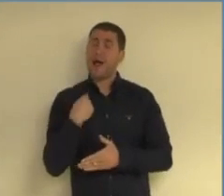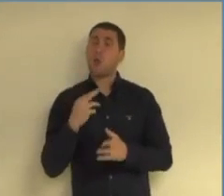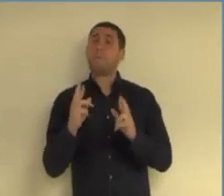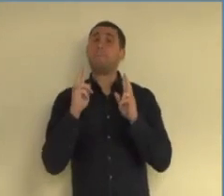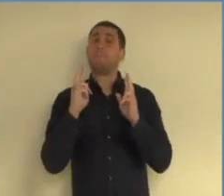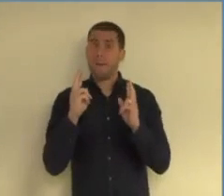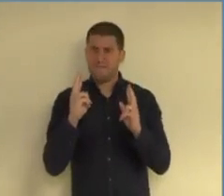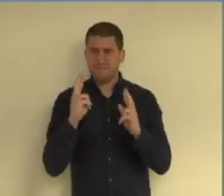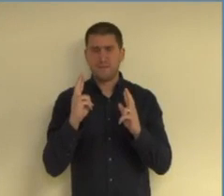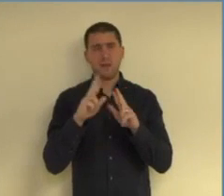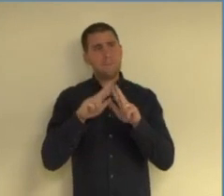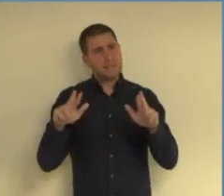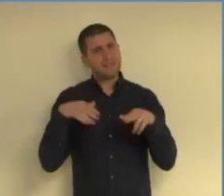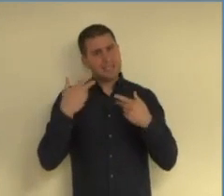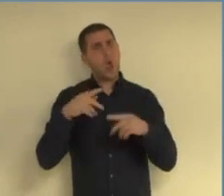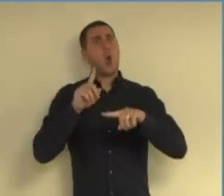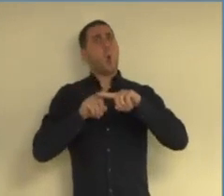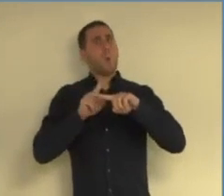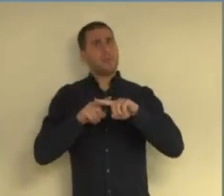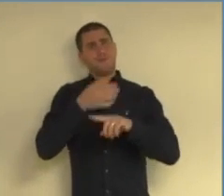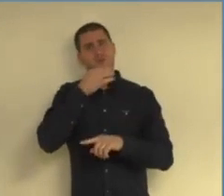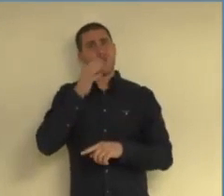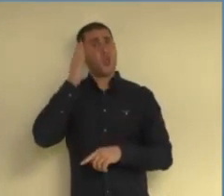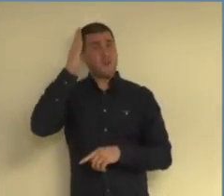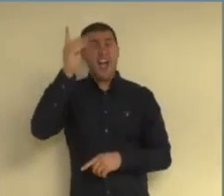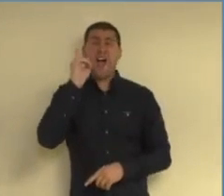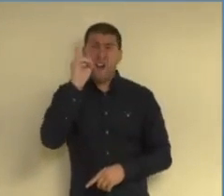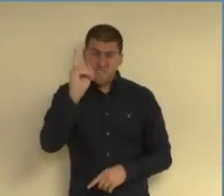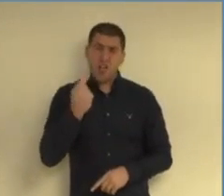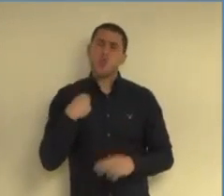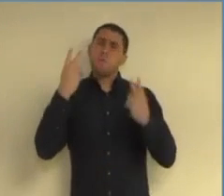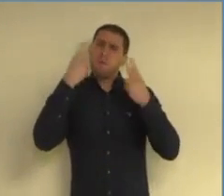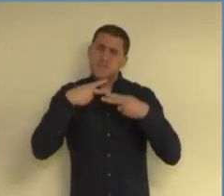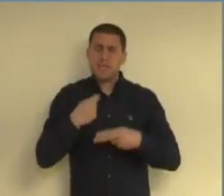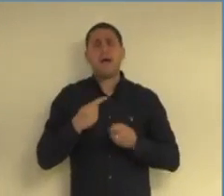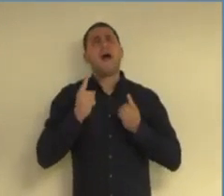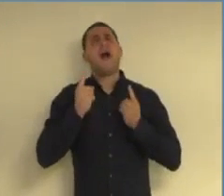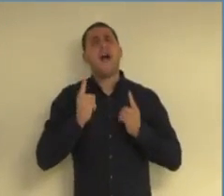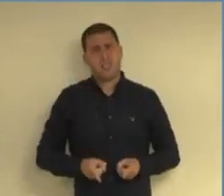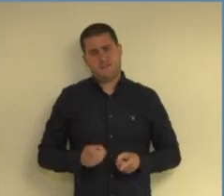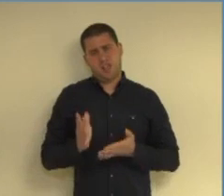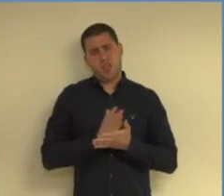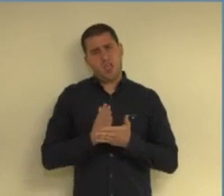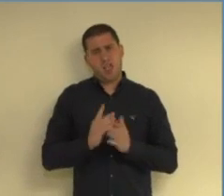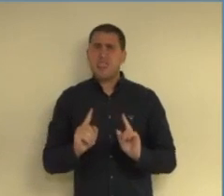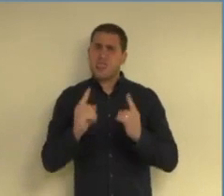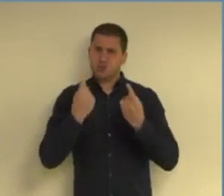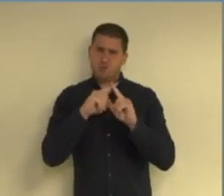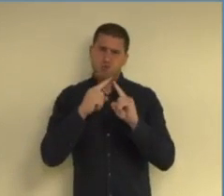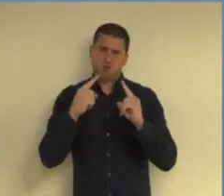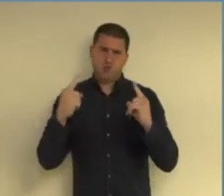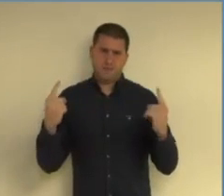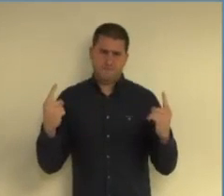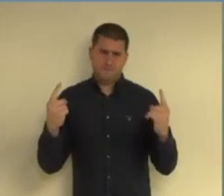מקווים שהמציאות תהיה אופטימית וטובה, אבל אנחנו גם מבינים שאנחנו חייבים להארך לתרחישים אחרים.